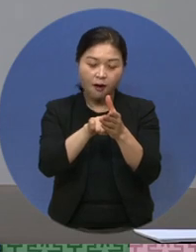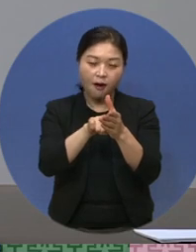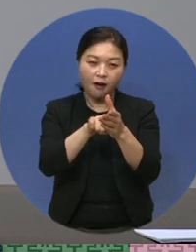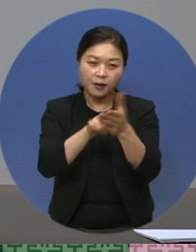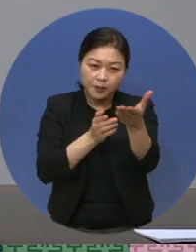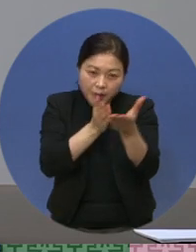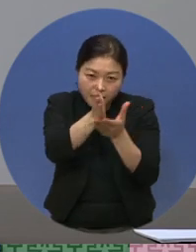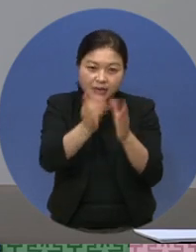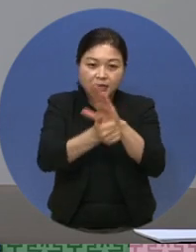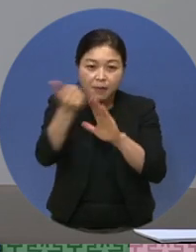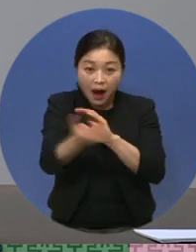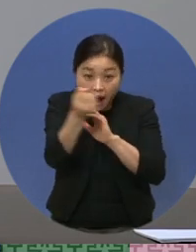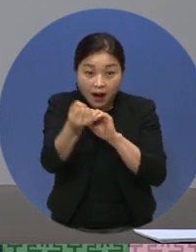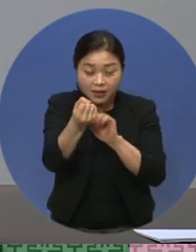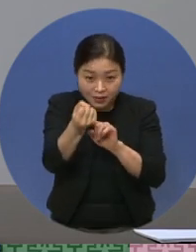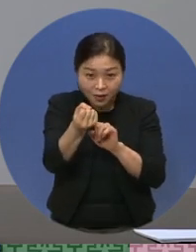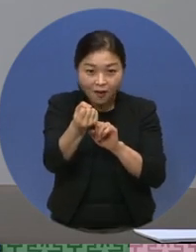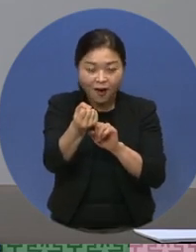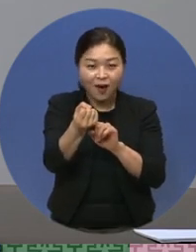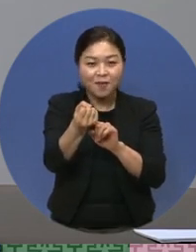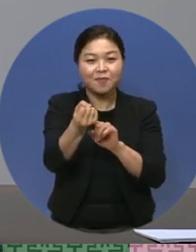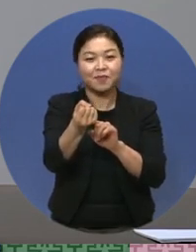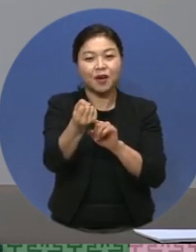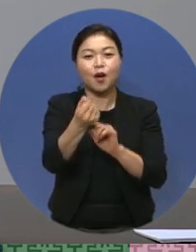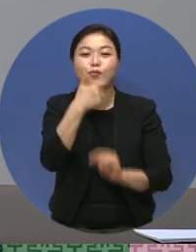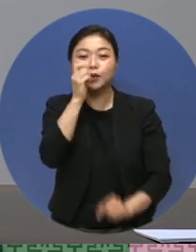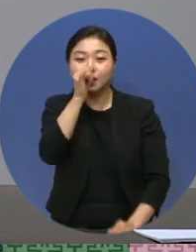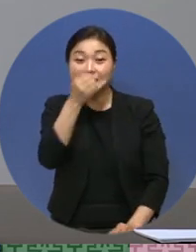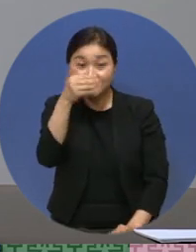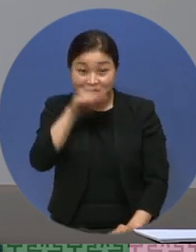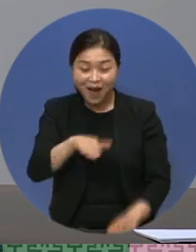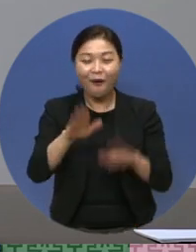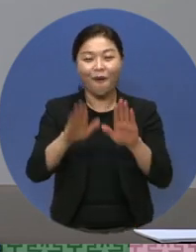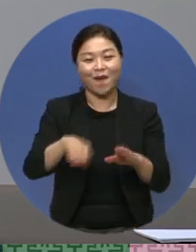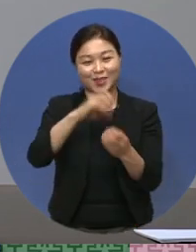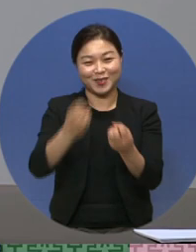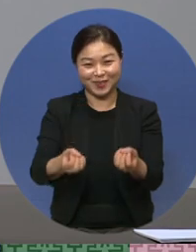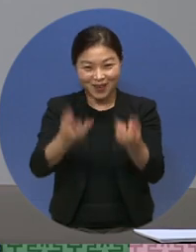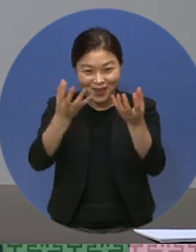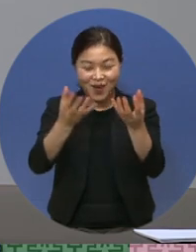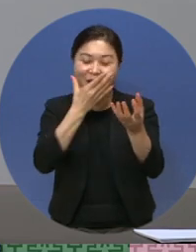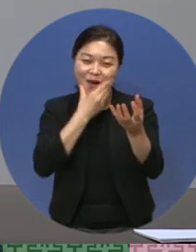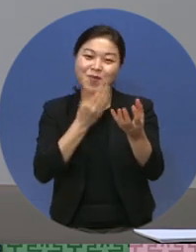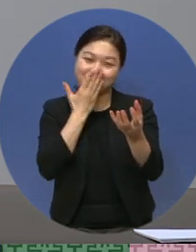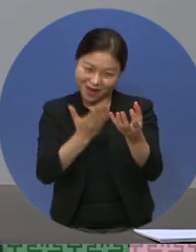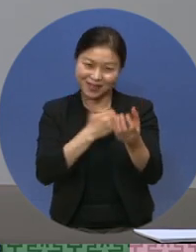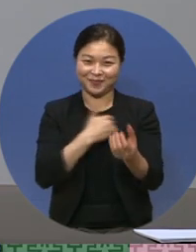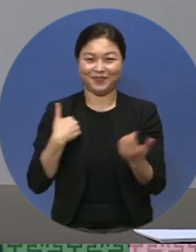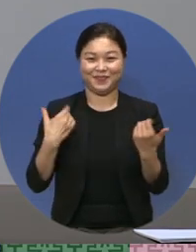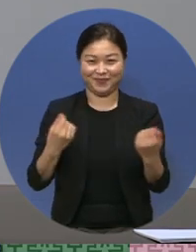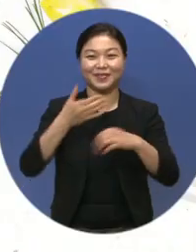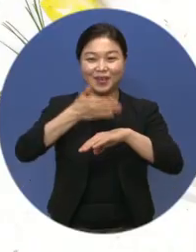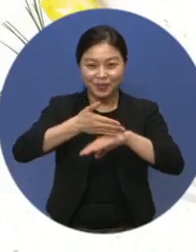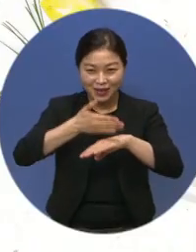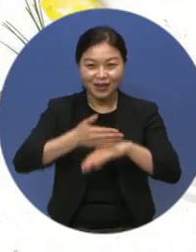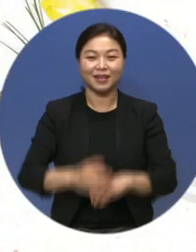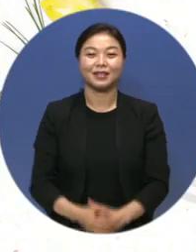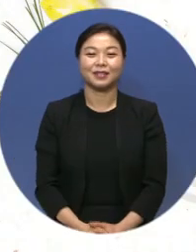가슴에서 키워낸다면 부족하지만 금년의 추석도 행복해질 것입니다. 감사합니다.